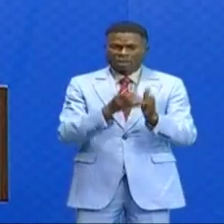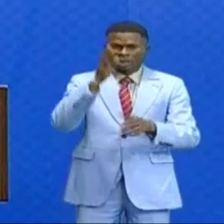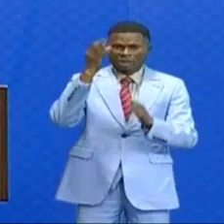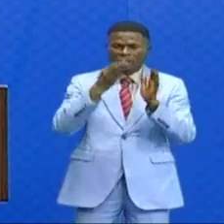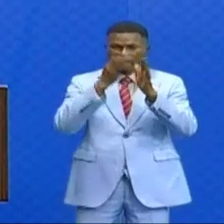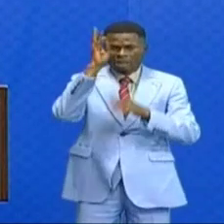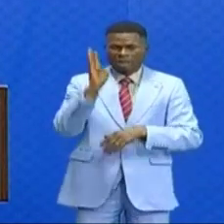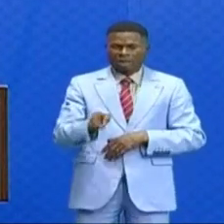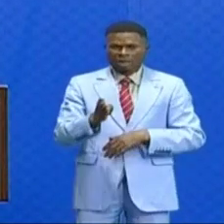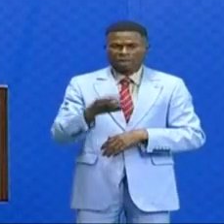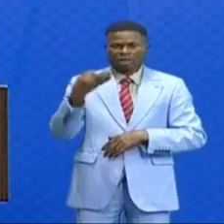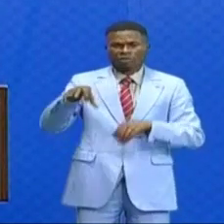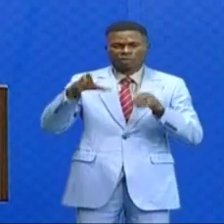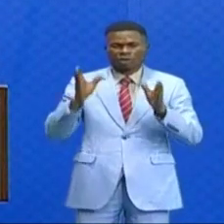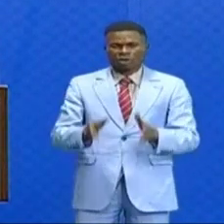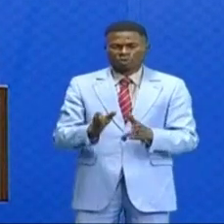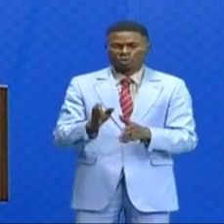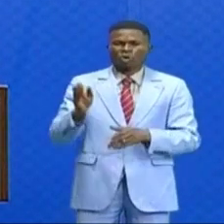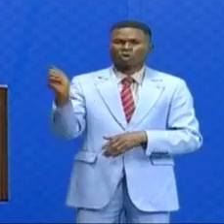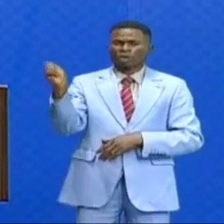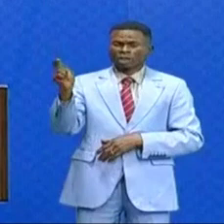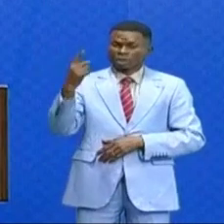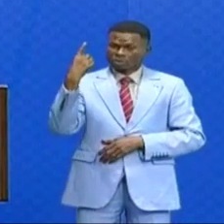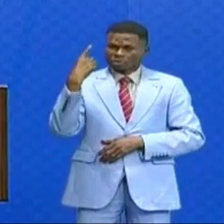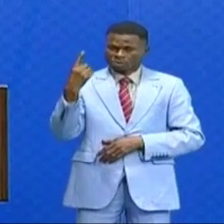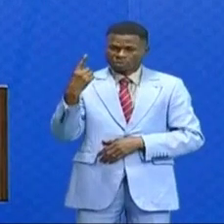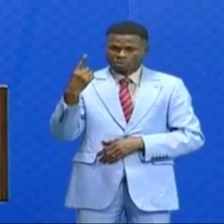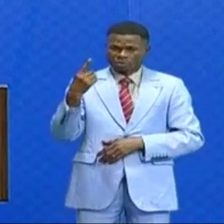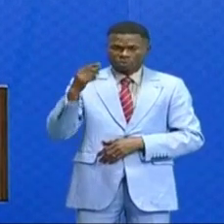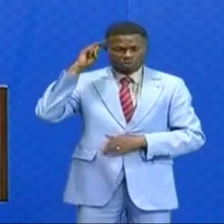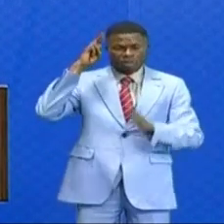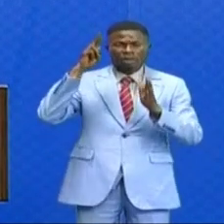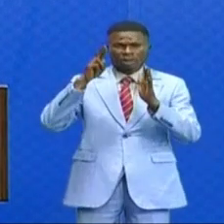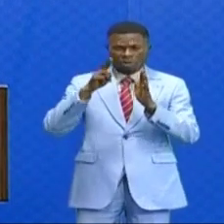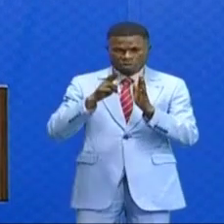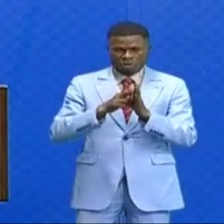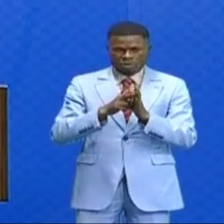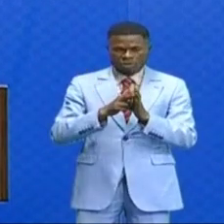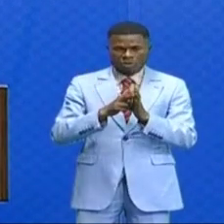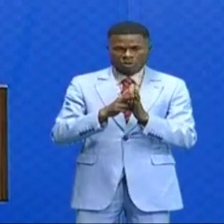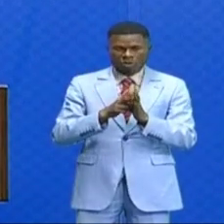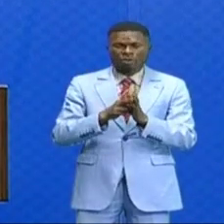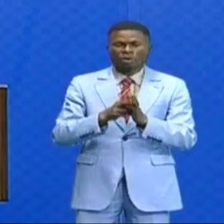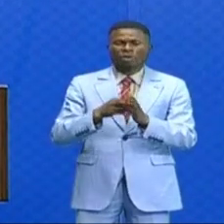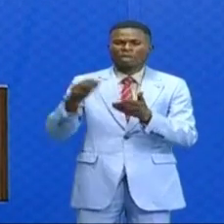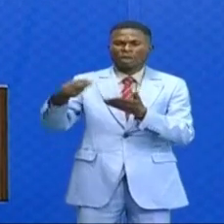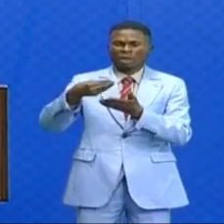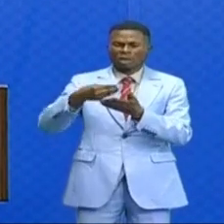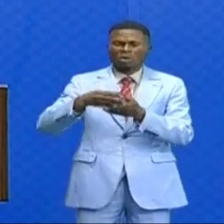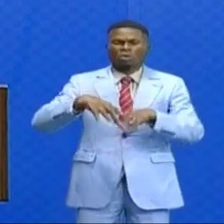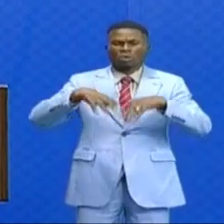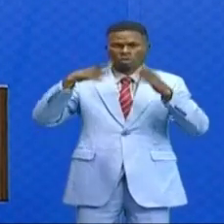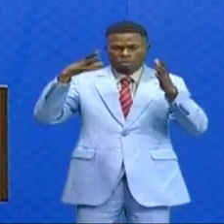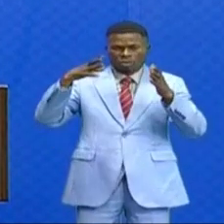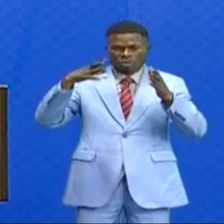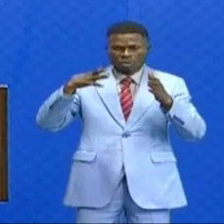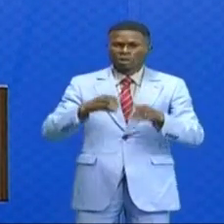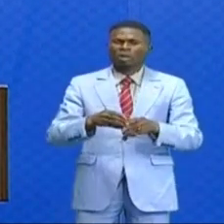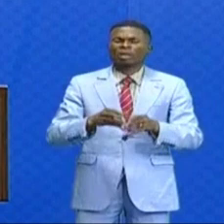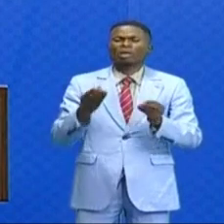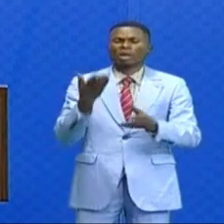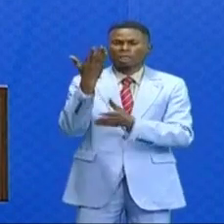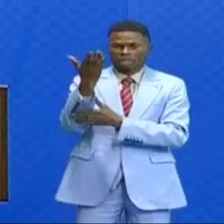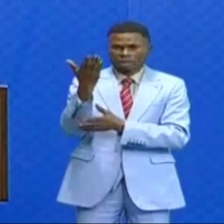1 878 414 547 461 francs congolais les trimestres. Bien que le gouvernement ait contenu la masse salariale, il a néanmoins